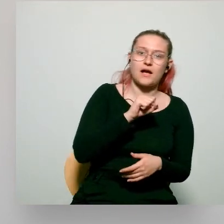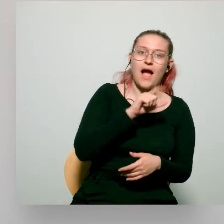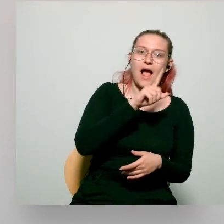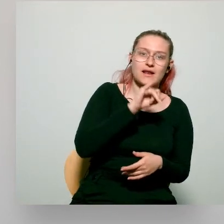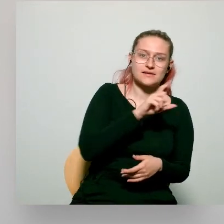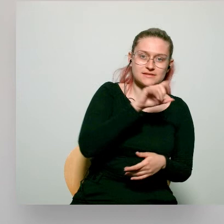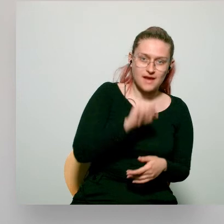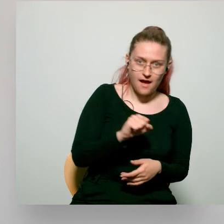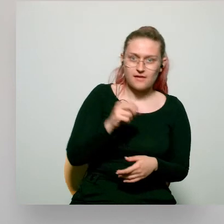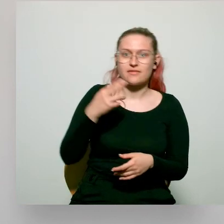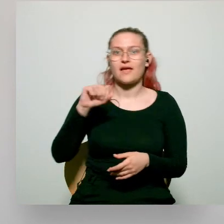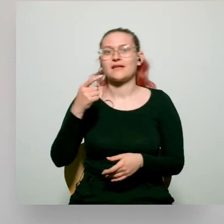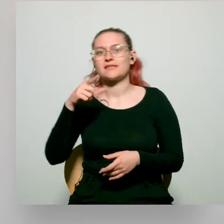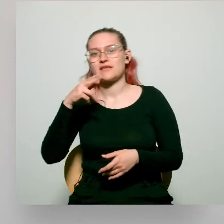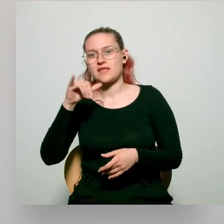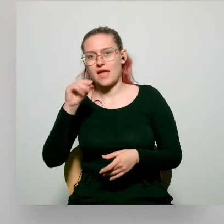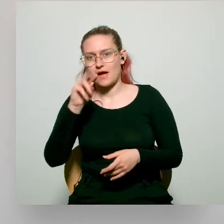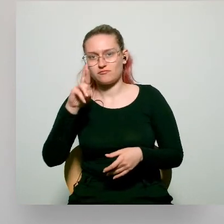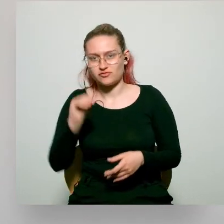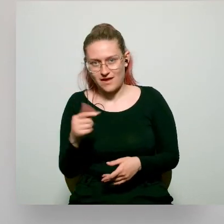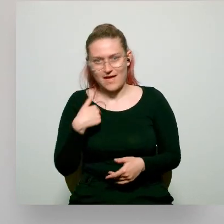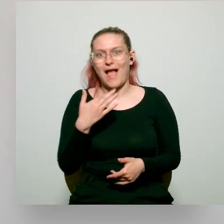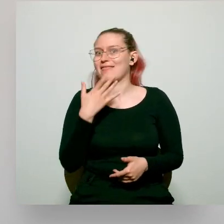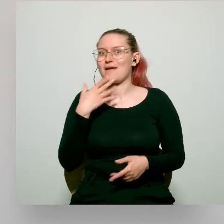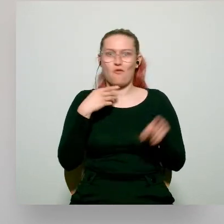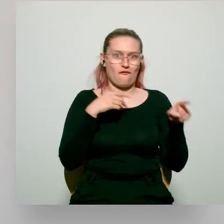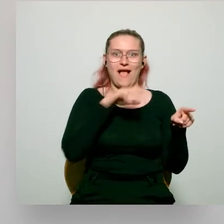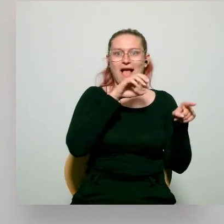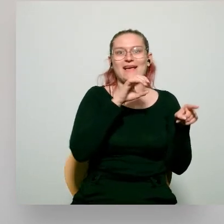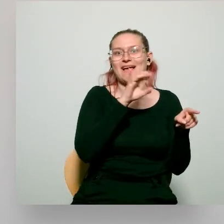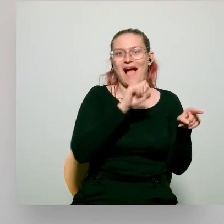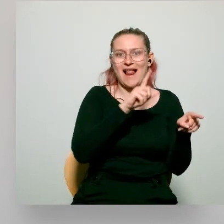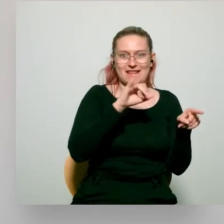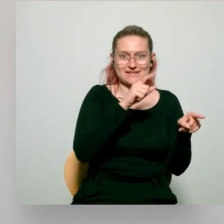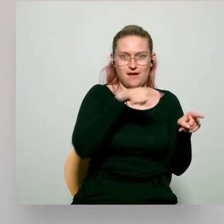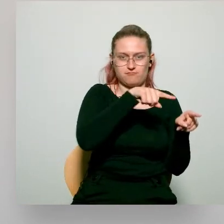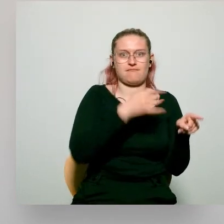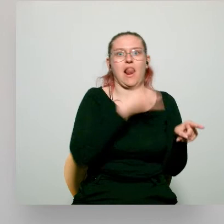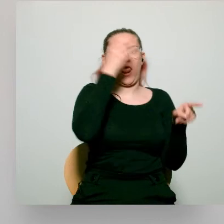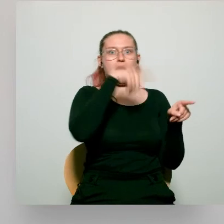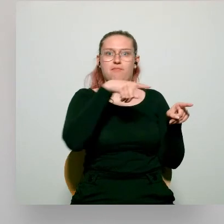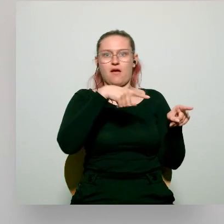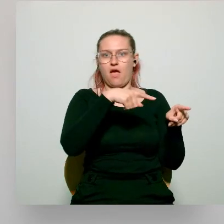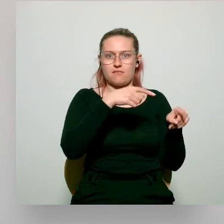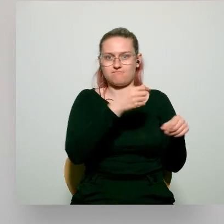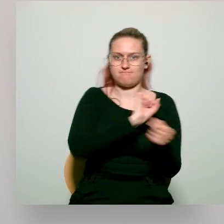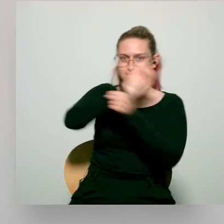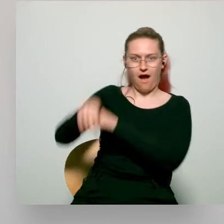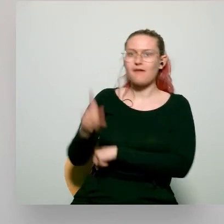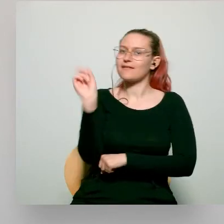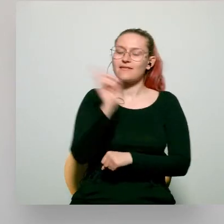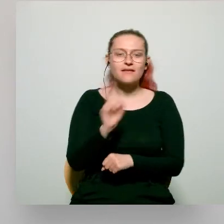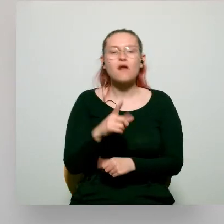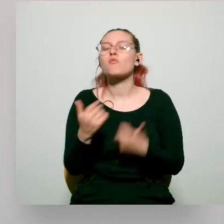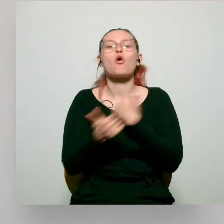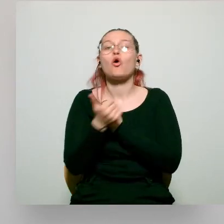że Galicja miała lepsze warunki do rozwoju ukraińskiego narodowego, kulturalnego, ale chodzi o to, że cały ten